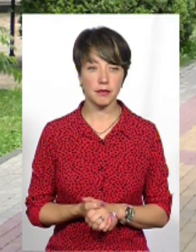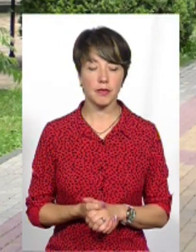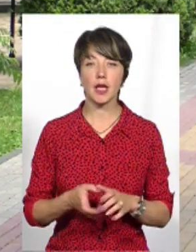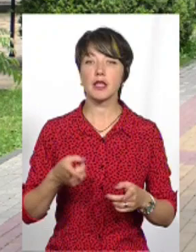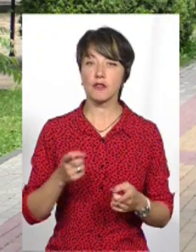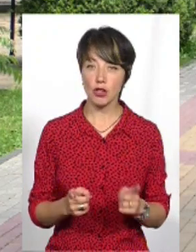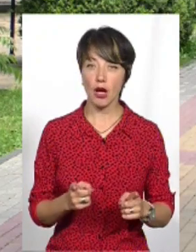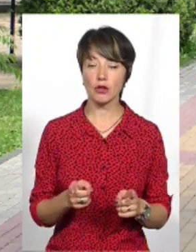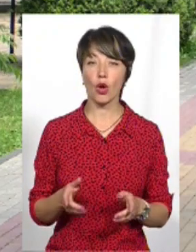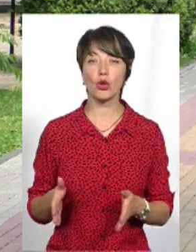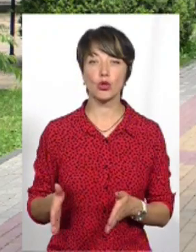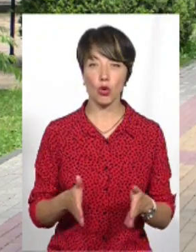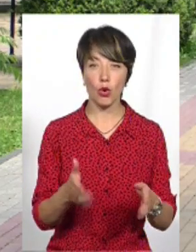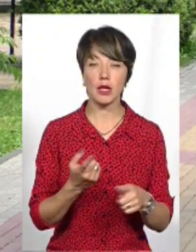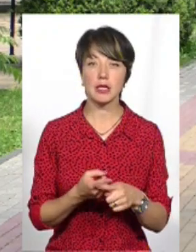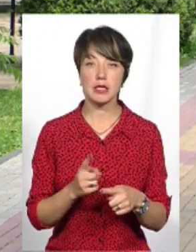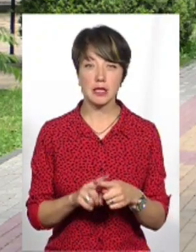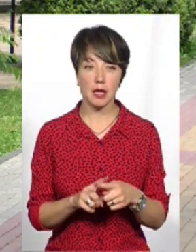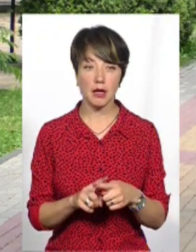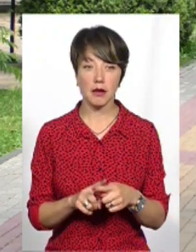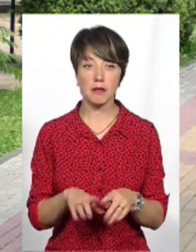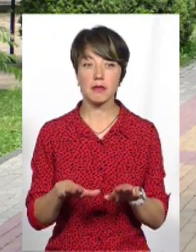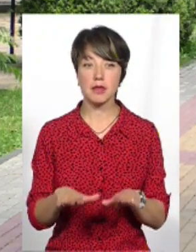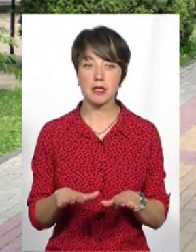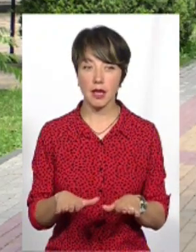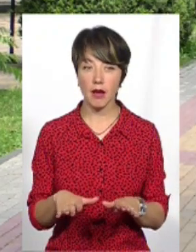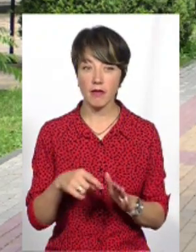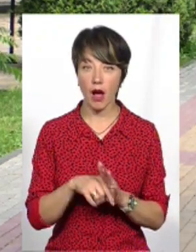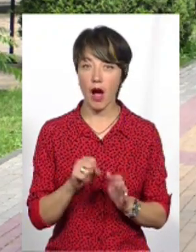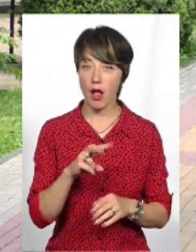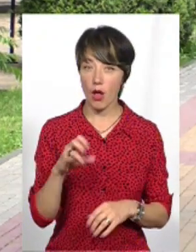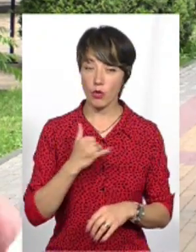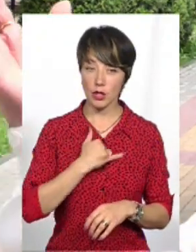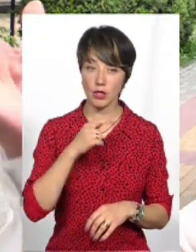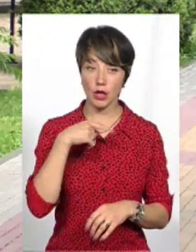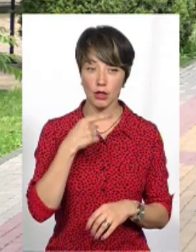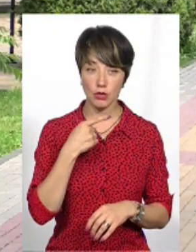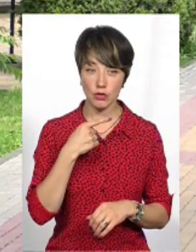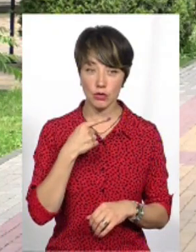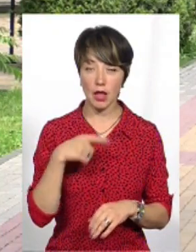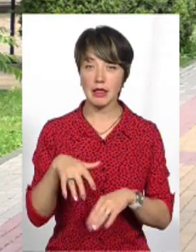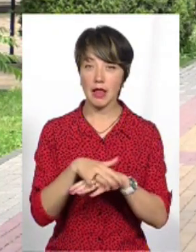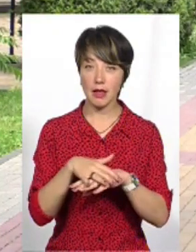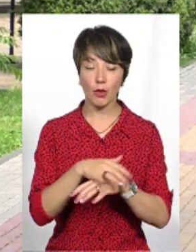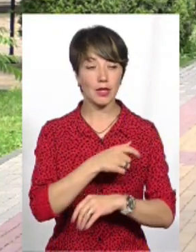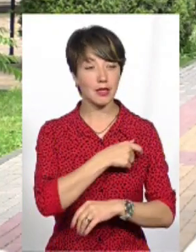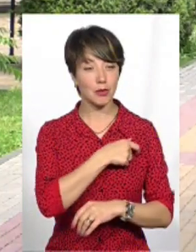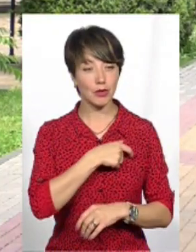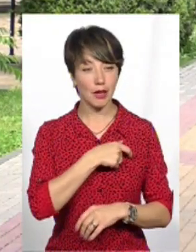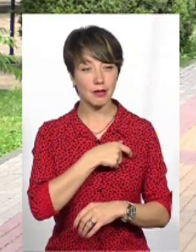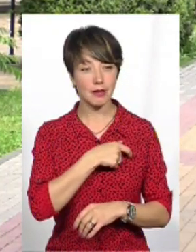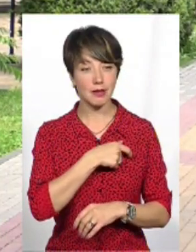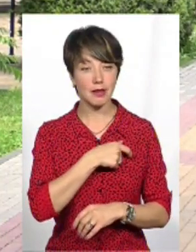Звичайно, дороги – це місцеве. Але у нас кажуть, що народний депутат